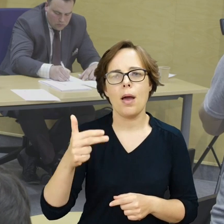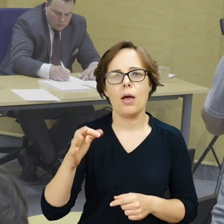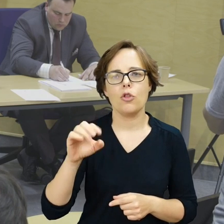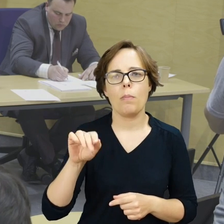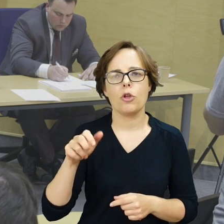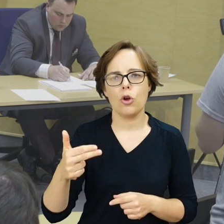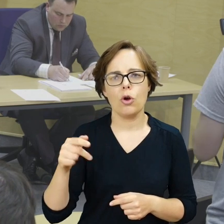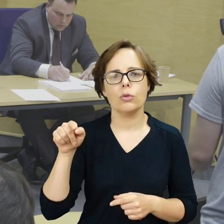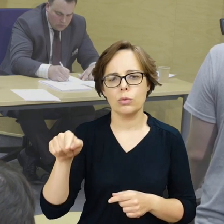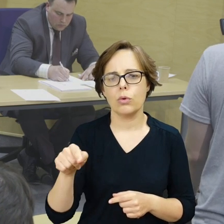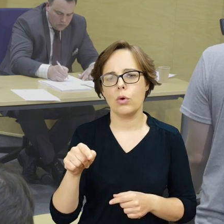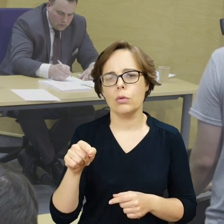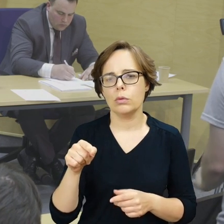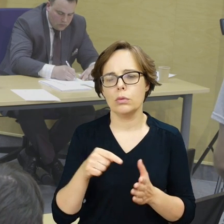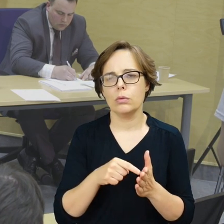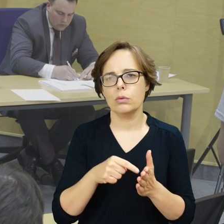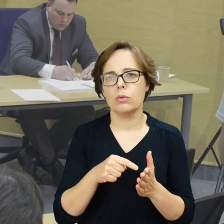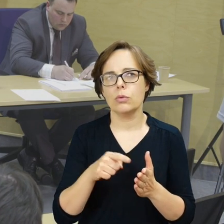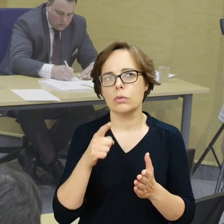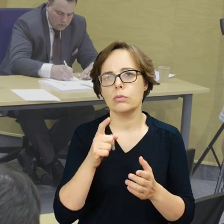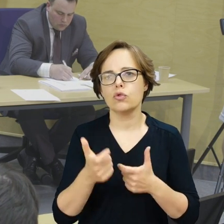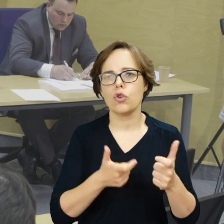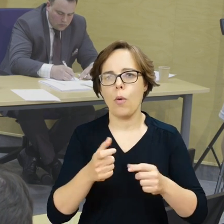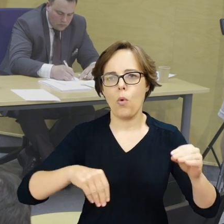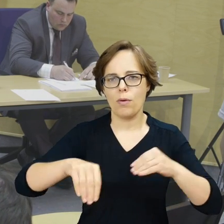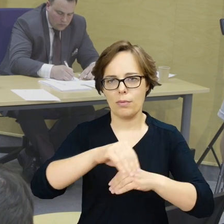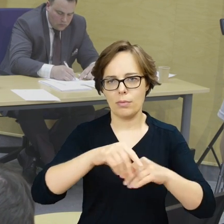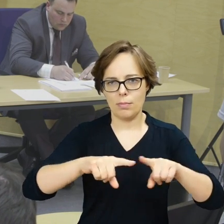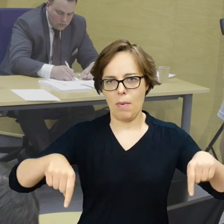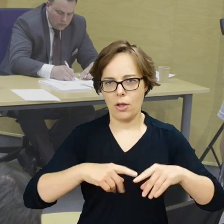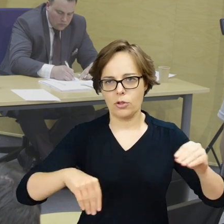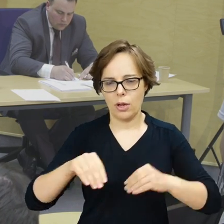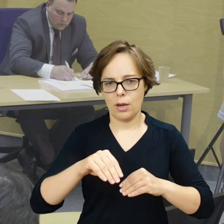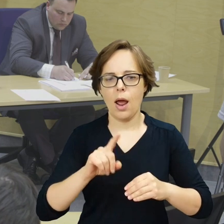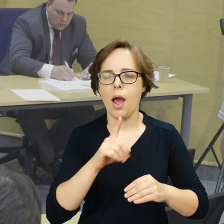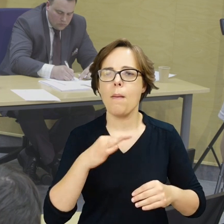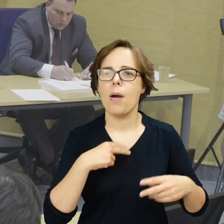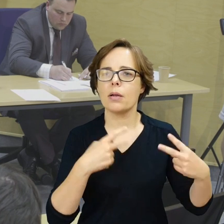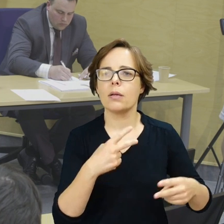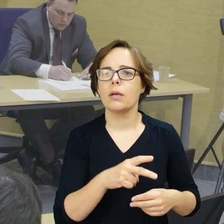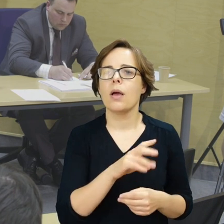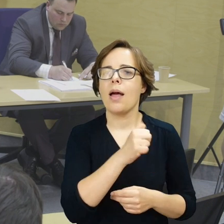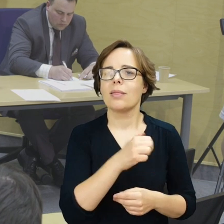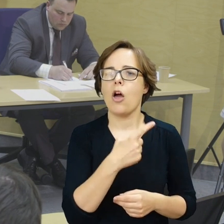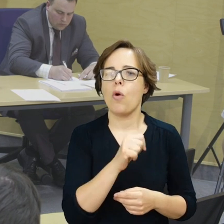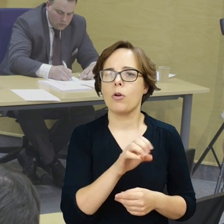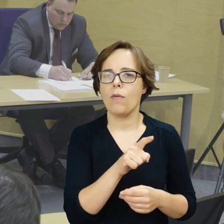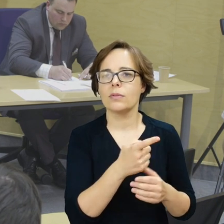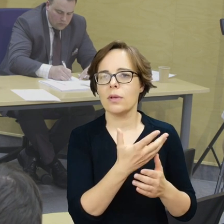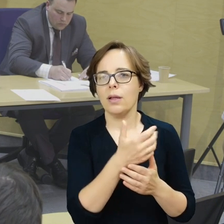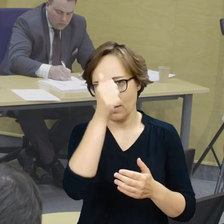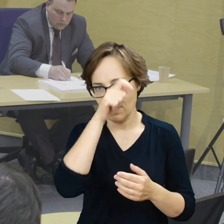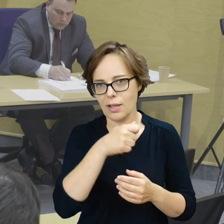ujął to w tą słynną grę planszową, a to, co pani redaktor Anna Dąbrowska z Polityki nazwała kiedyś grą